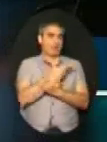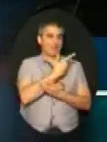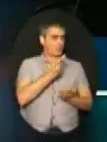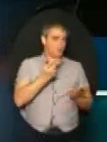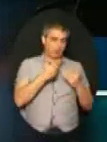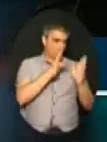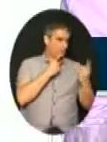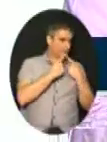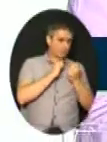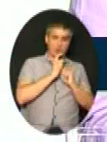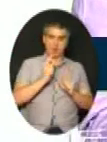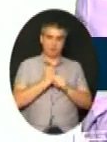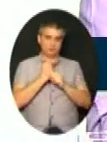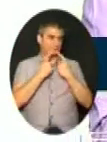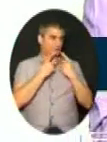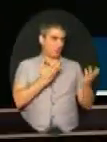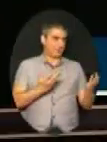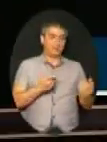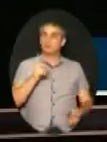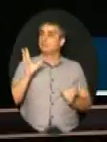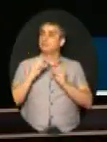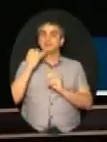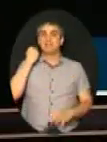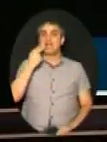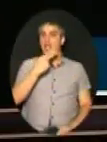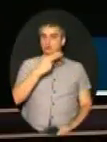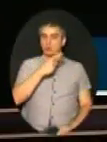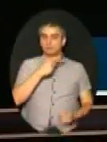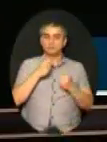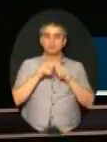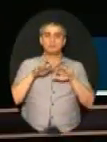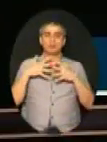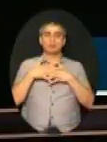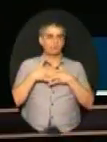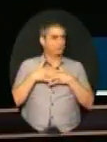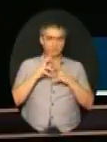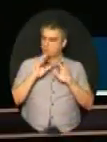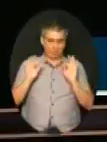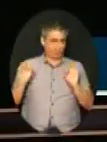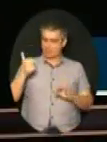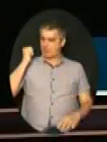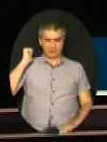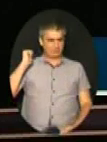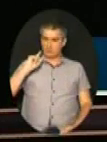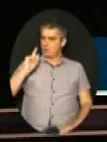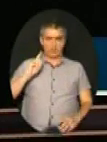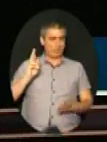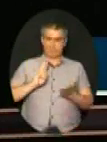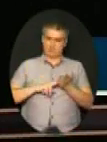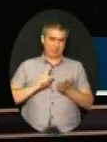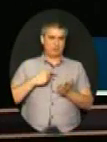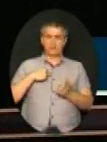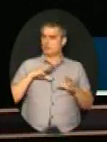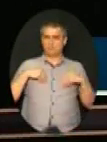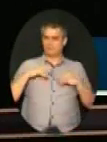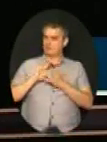שלמה. פותחים מסע ומתן או לא עושים מסע ומתן. יחד עם בוז'י. לגבי ממשלת אחדות. זה לא התחיל מאתמול, זה לא נכון, אני